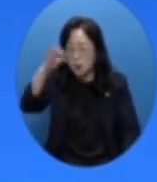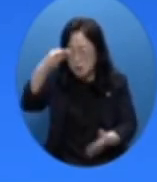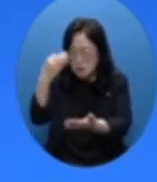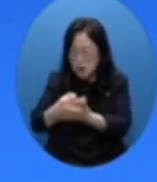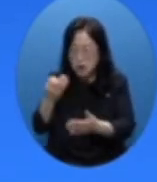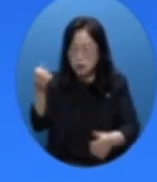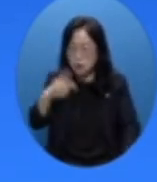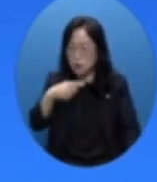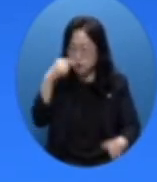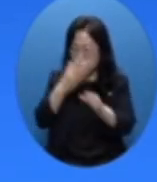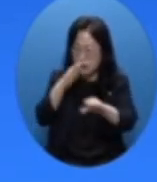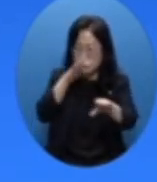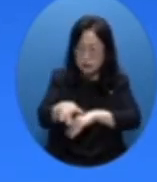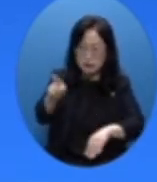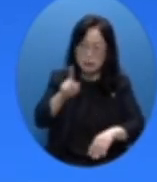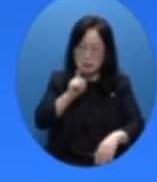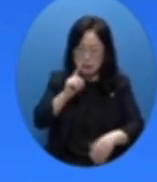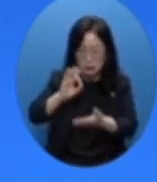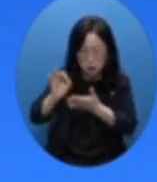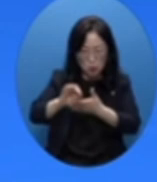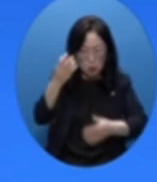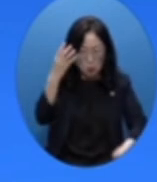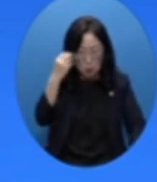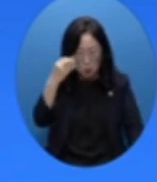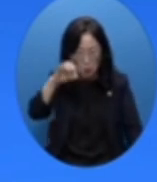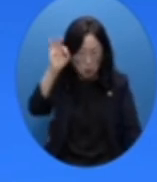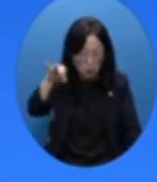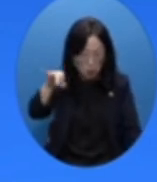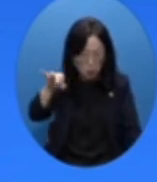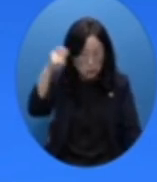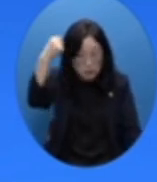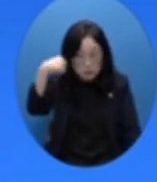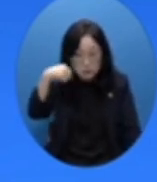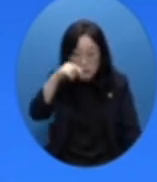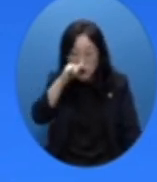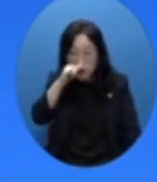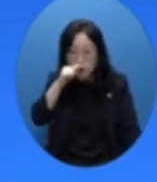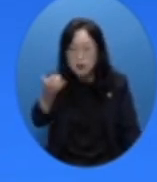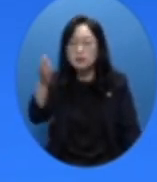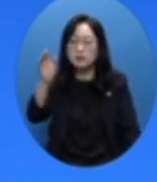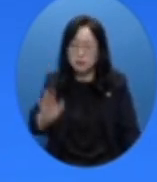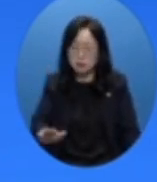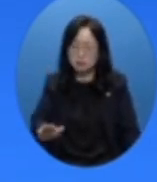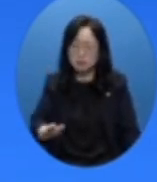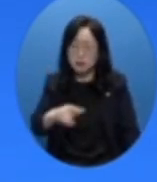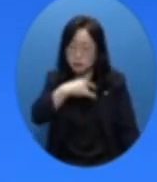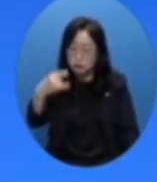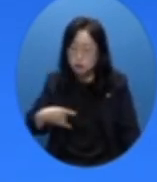무셔 다 하면서도 그들은 와서 이렇게 힘든일을 담아 타고 있는 것입니다